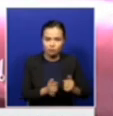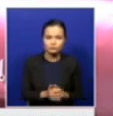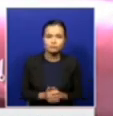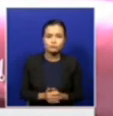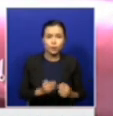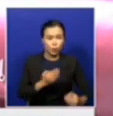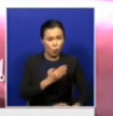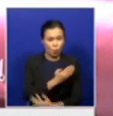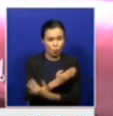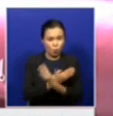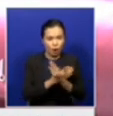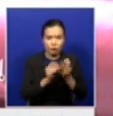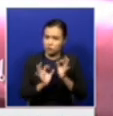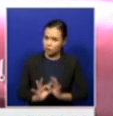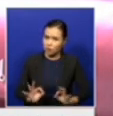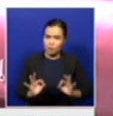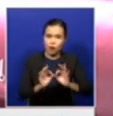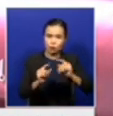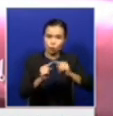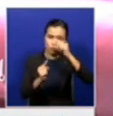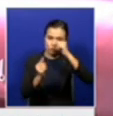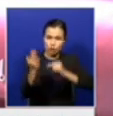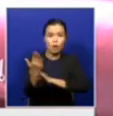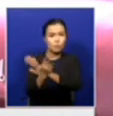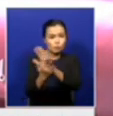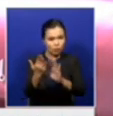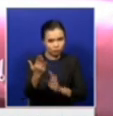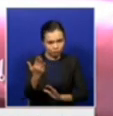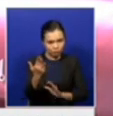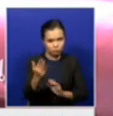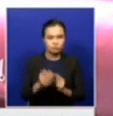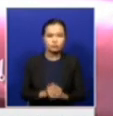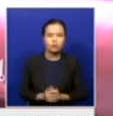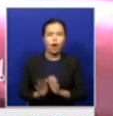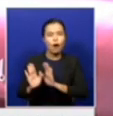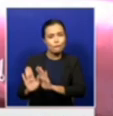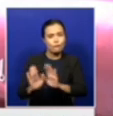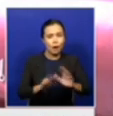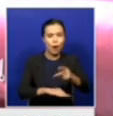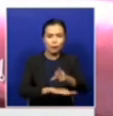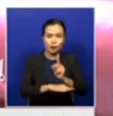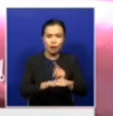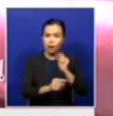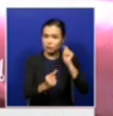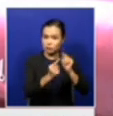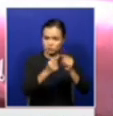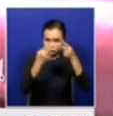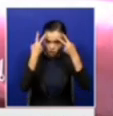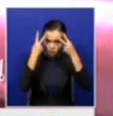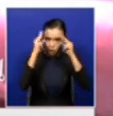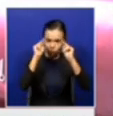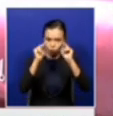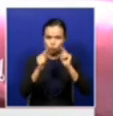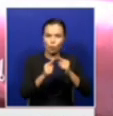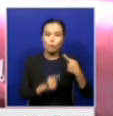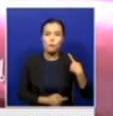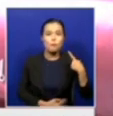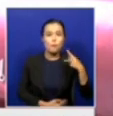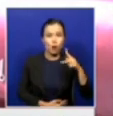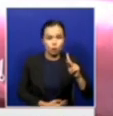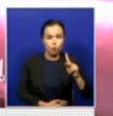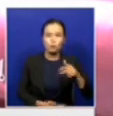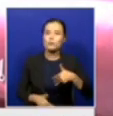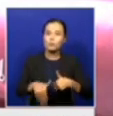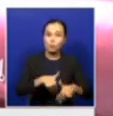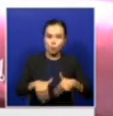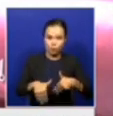าสที่ยิ่งใหญ่ของประเทศไทยครับผมต้องฝากท่านประธานผ่านไปยังท่านนายกนะครับจะเป็นประโยชน์กับพี่น้องประ